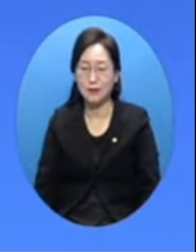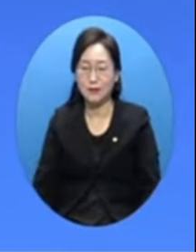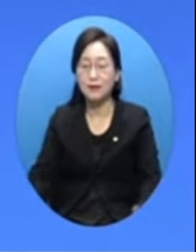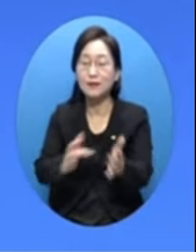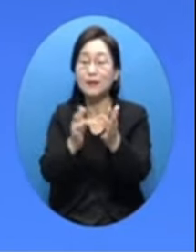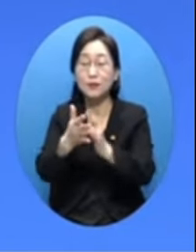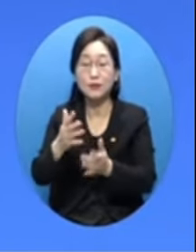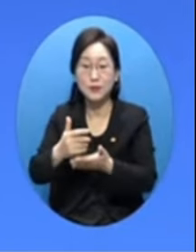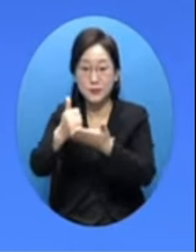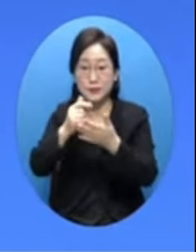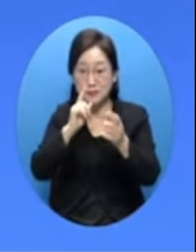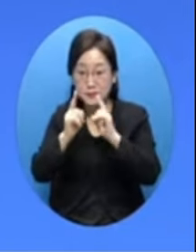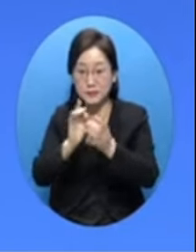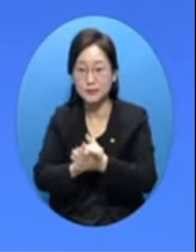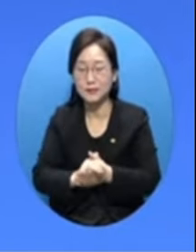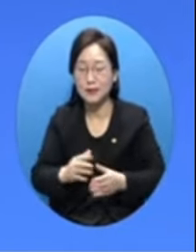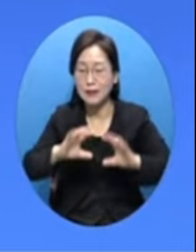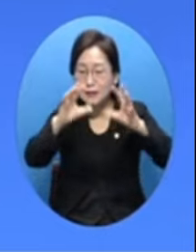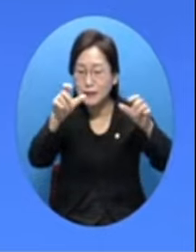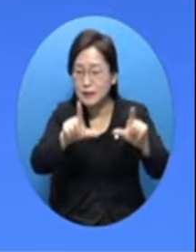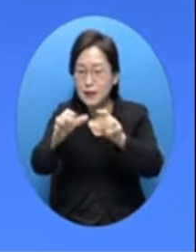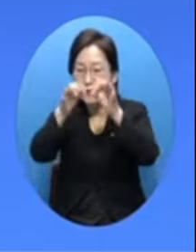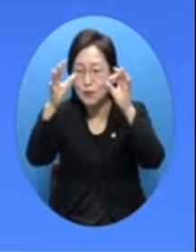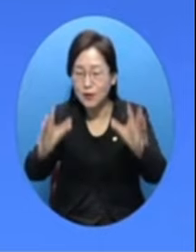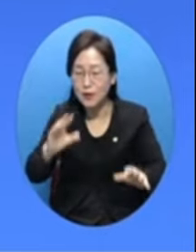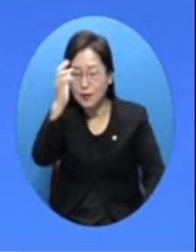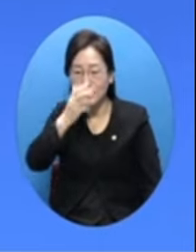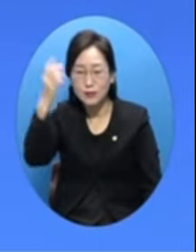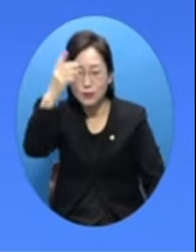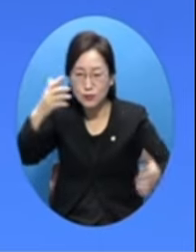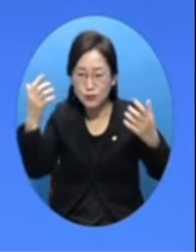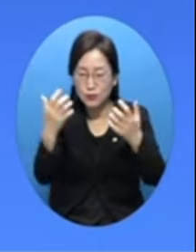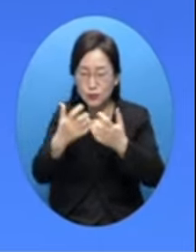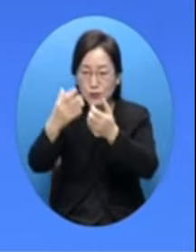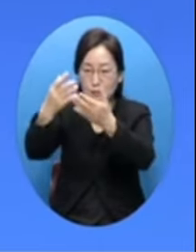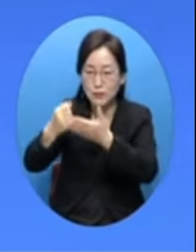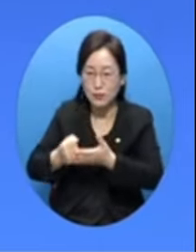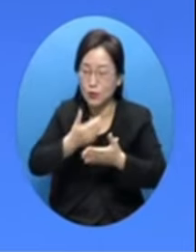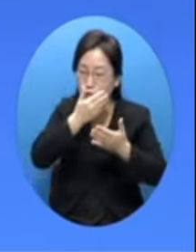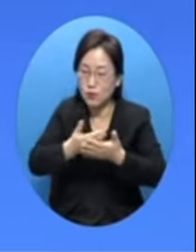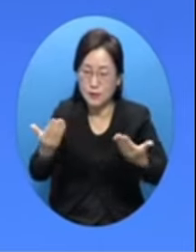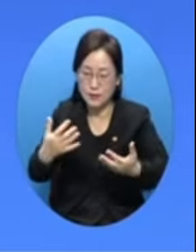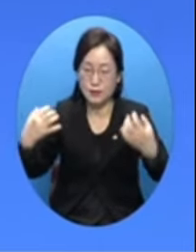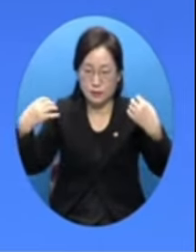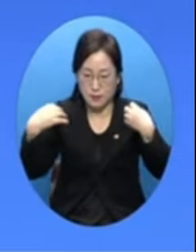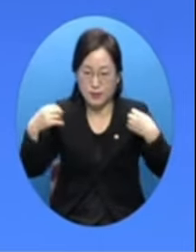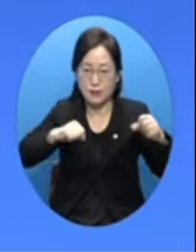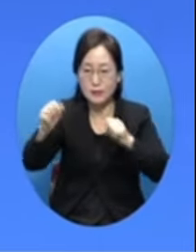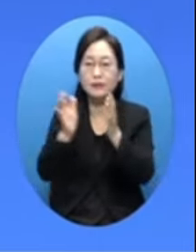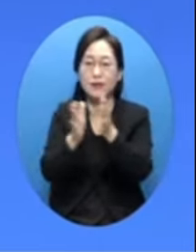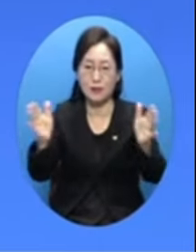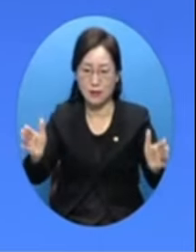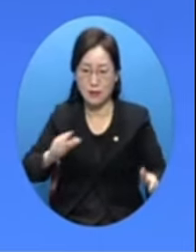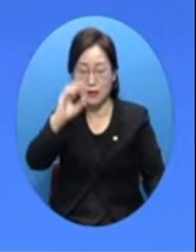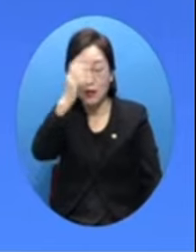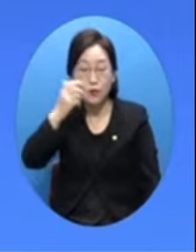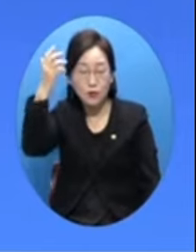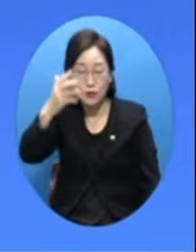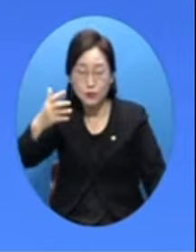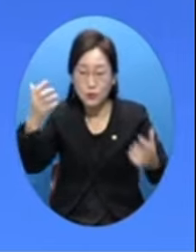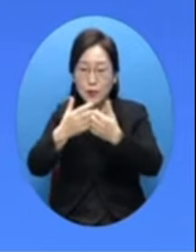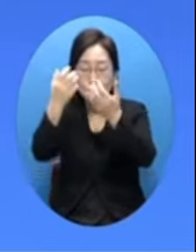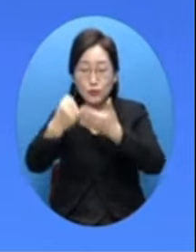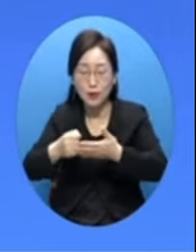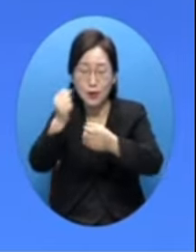예수님께서도이 땅에 계시면서 성령의 충만을 받고 귀한 생을 감당하셨습니다 성령 충만을 받으시고 광야에 가셔서